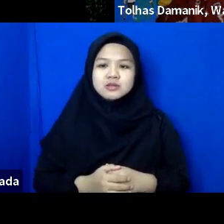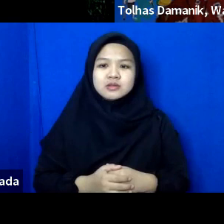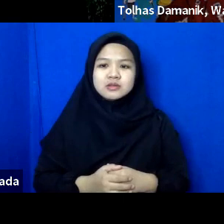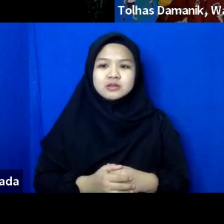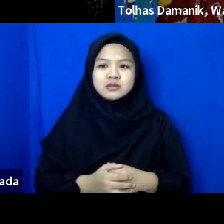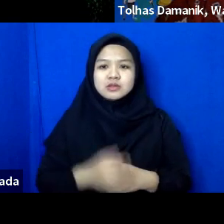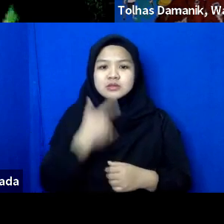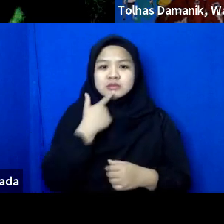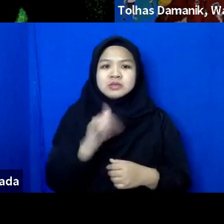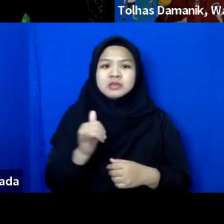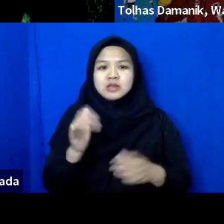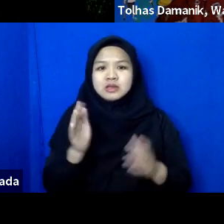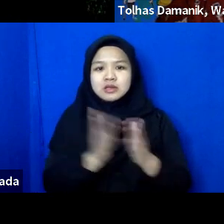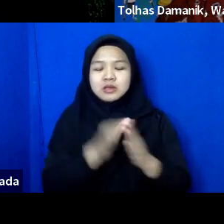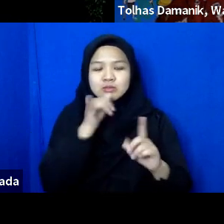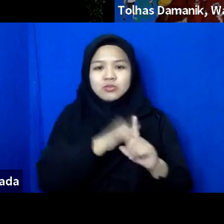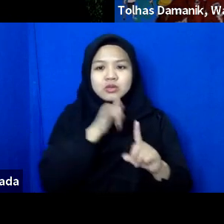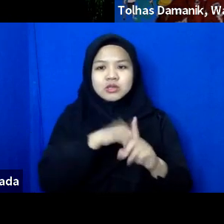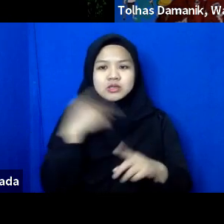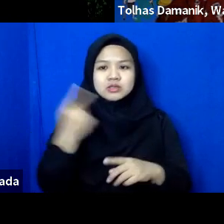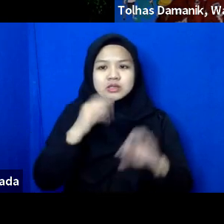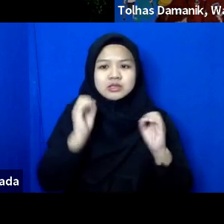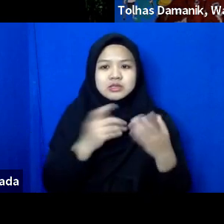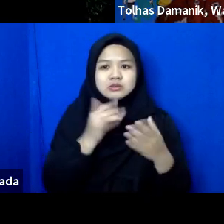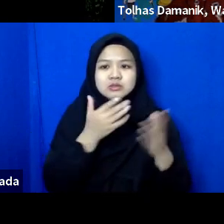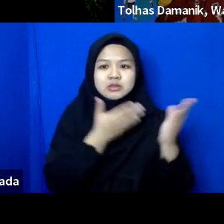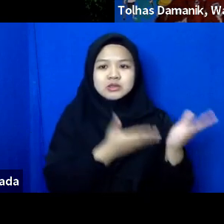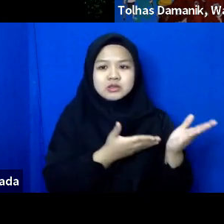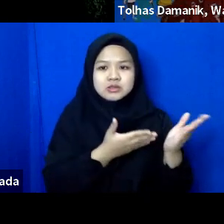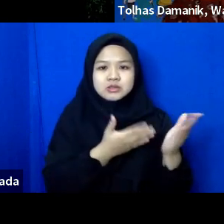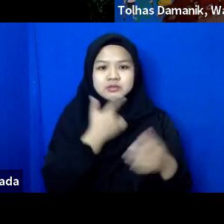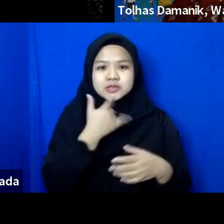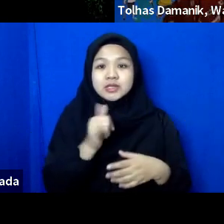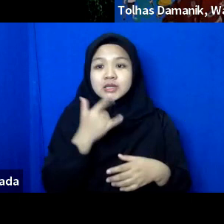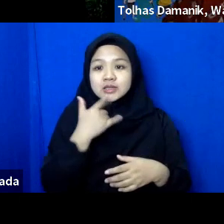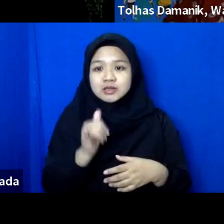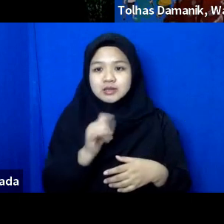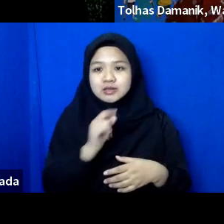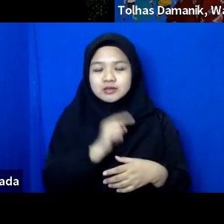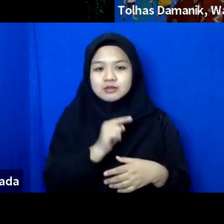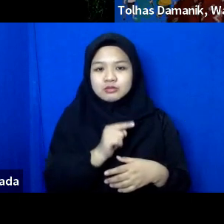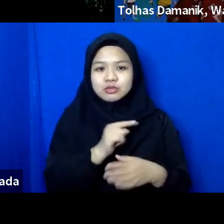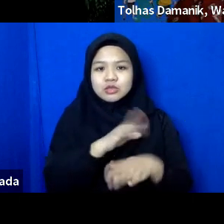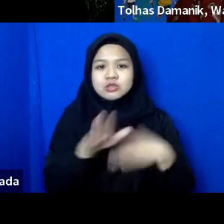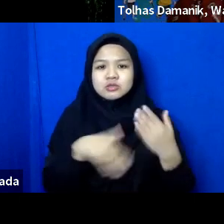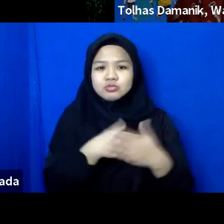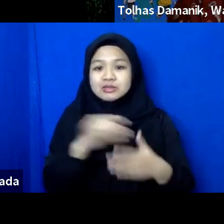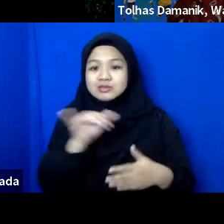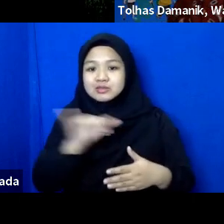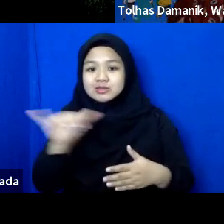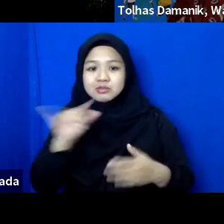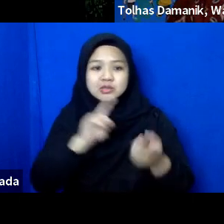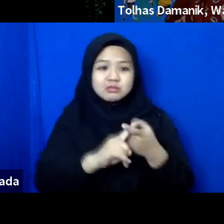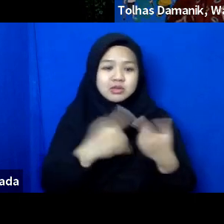bercanda bullying ini sering terjadi ini Hai bercanda itu semua sesama teman